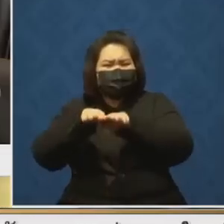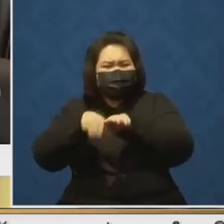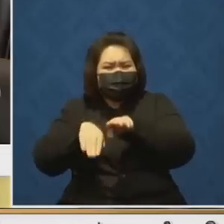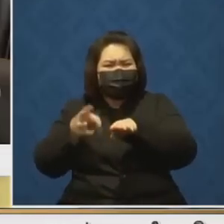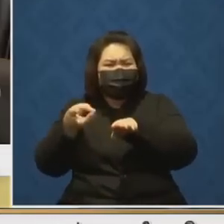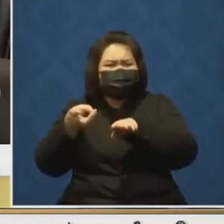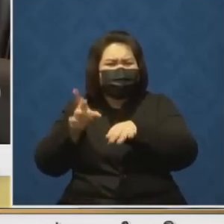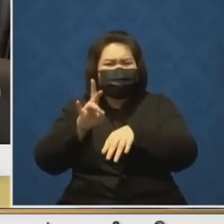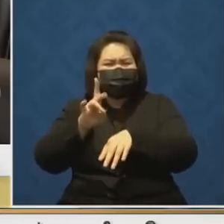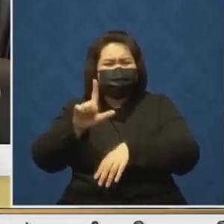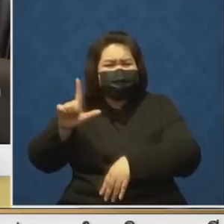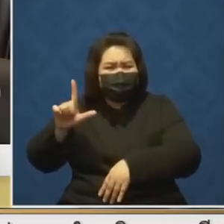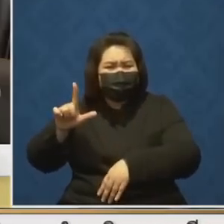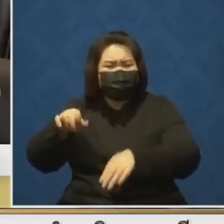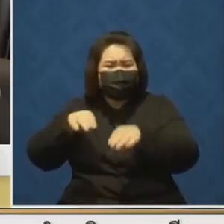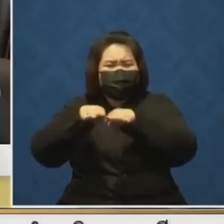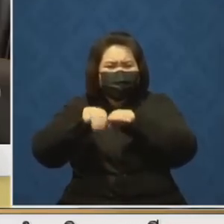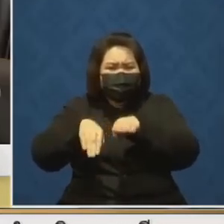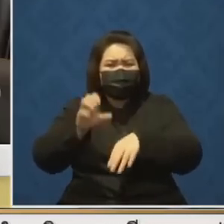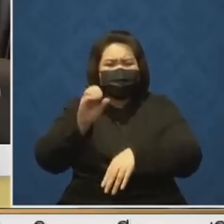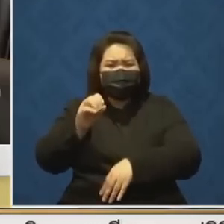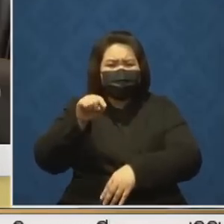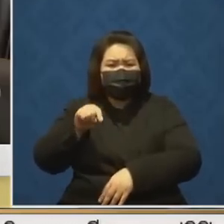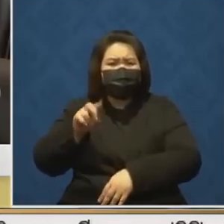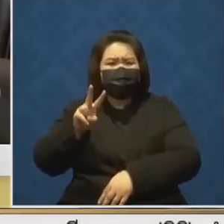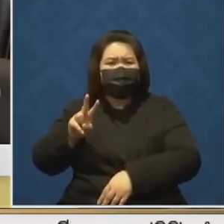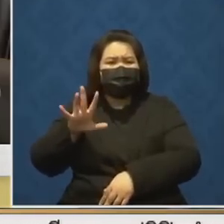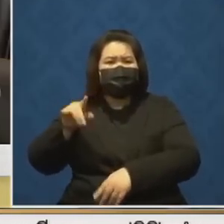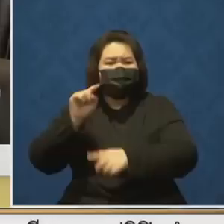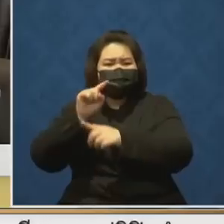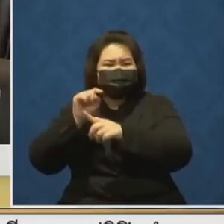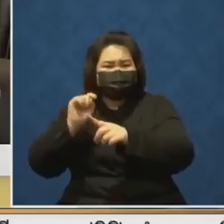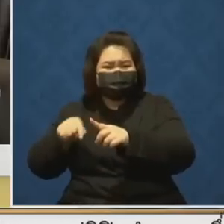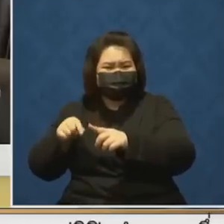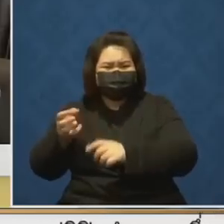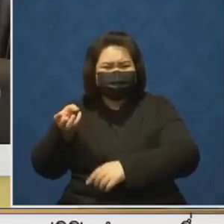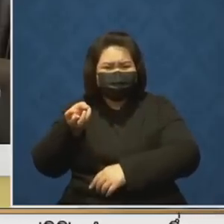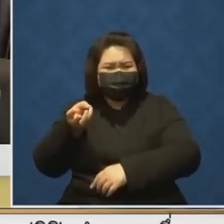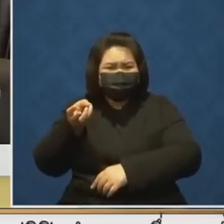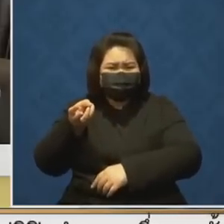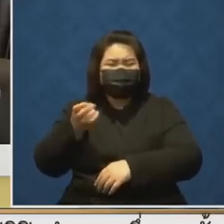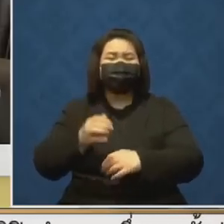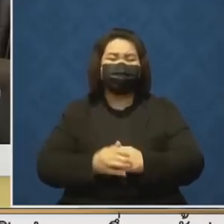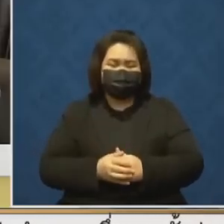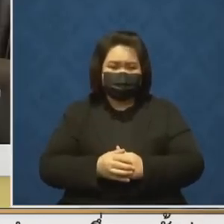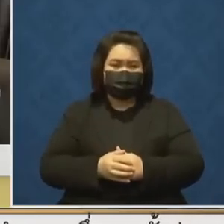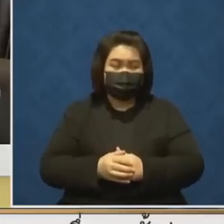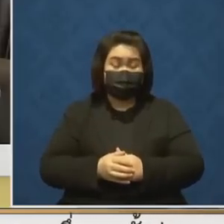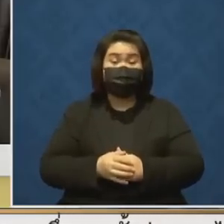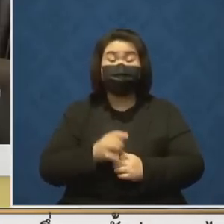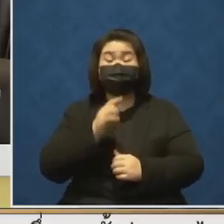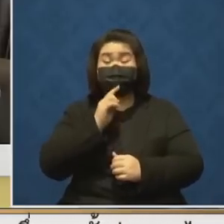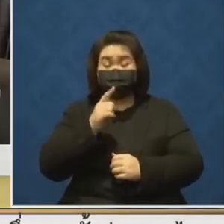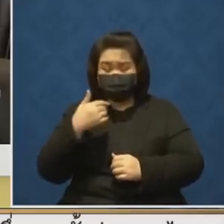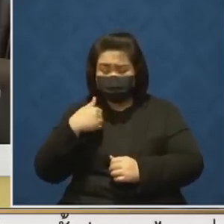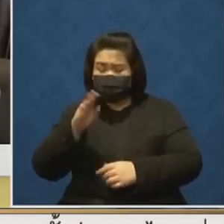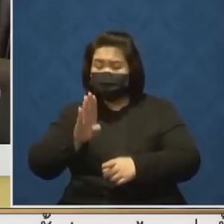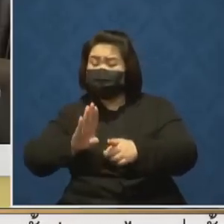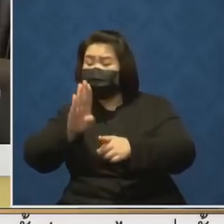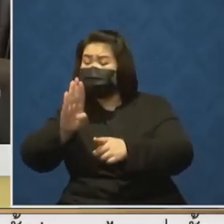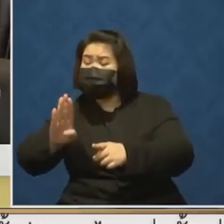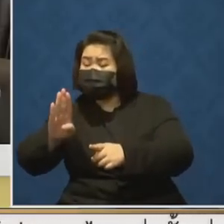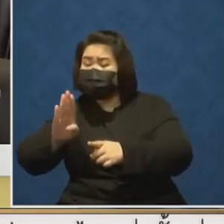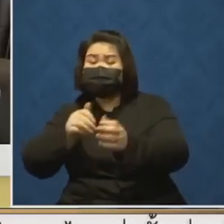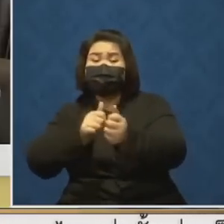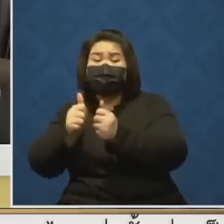ากลเพีง 0.%รือต่ำกา 0.25%บริษัทที่มายื้นซองแข็ง ก็เหมอนไมอยากได้ง